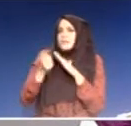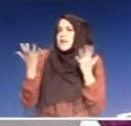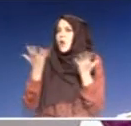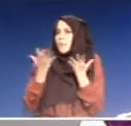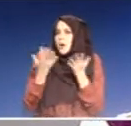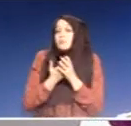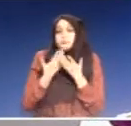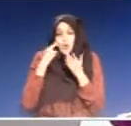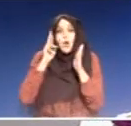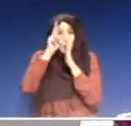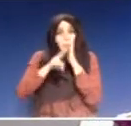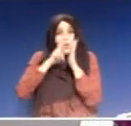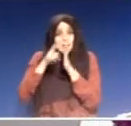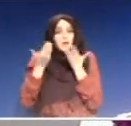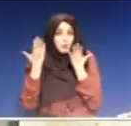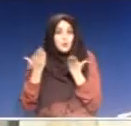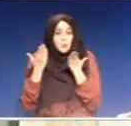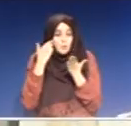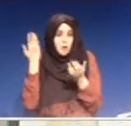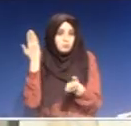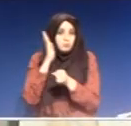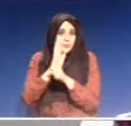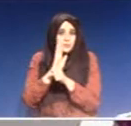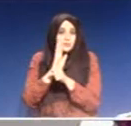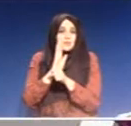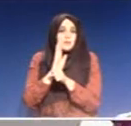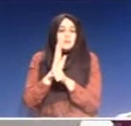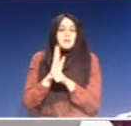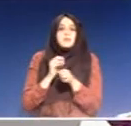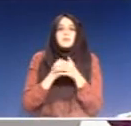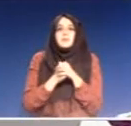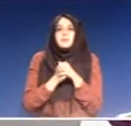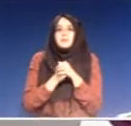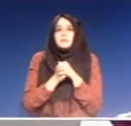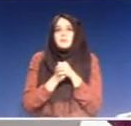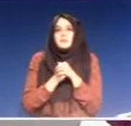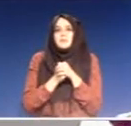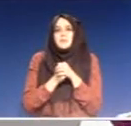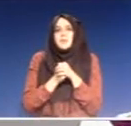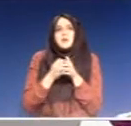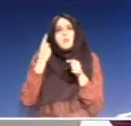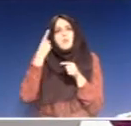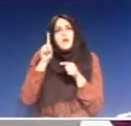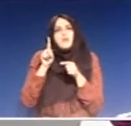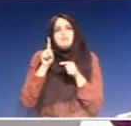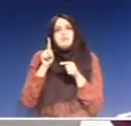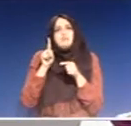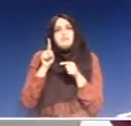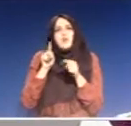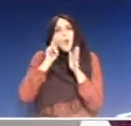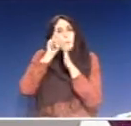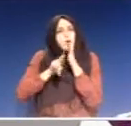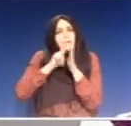معنا روبورتاج من خلال هذا المحور في عرض ليس صورة صحفية ولكن